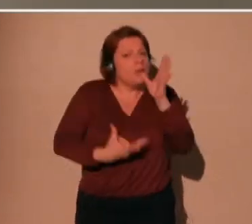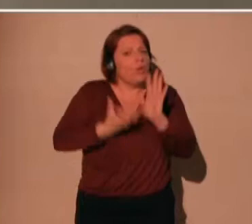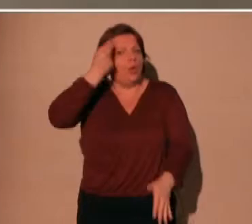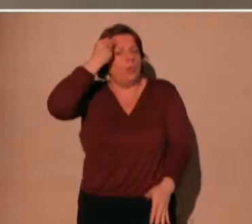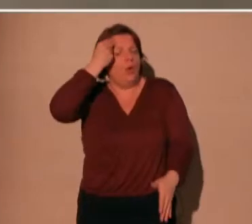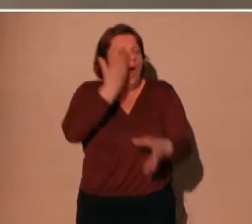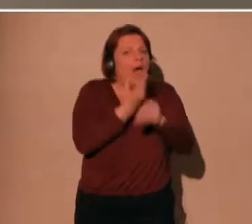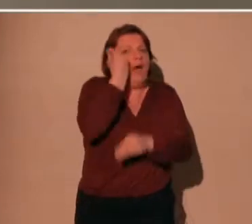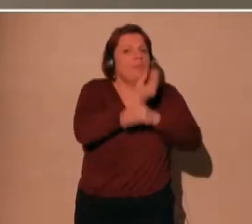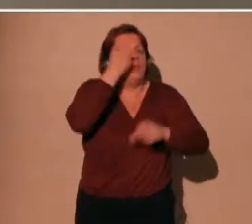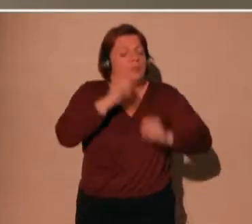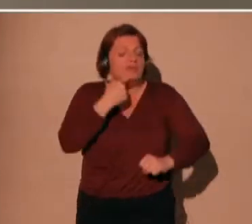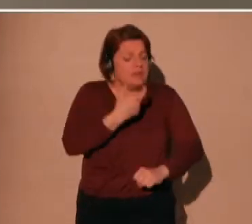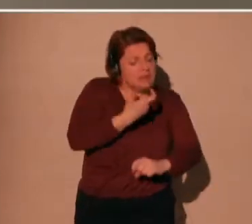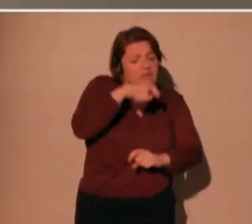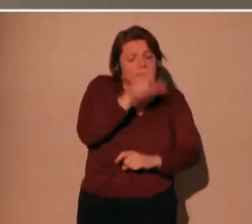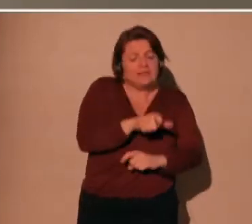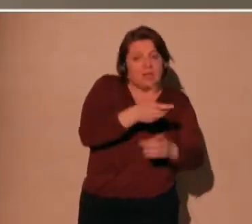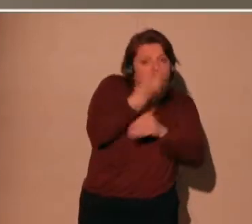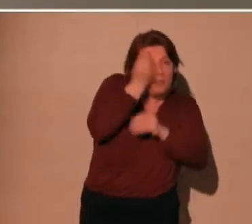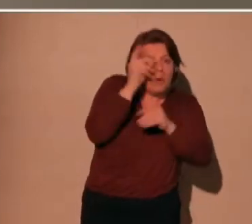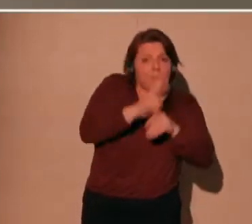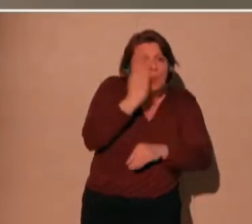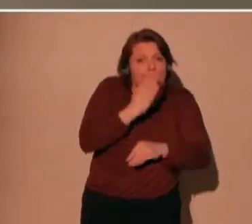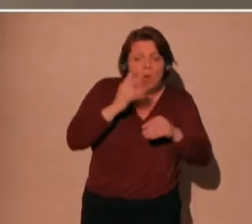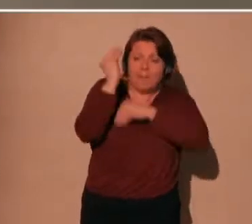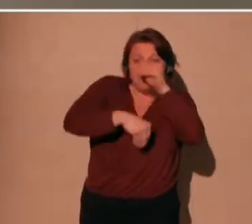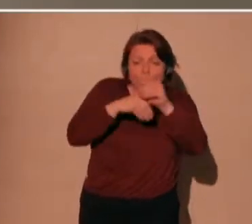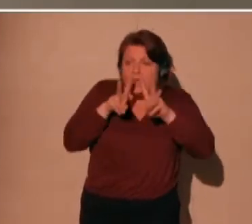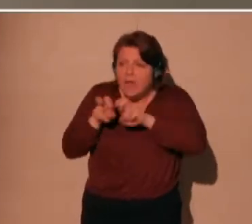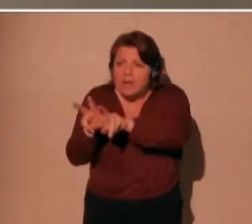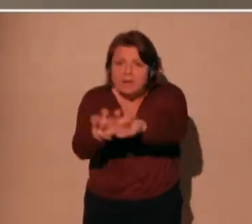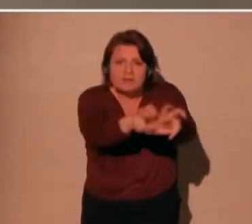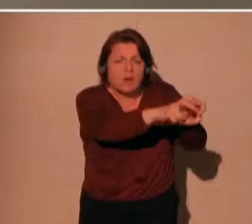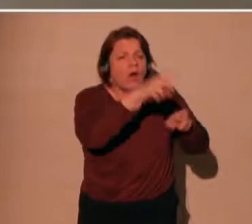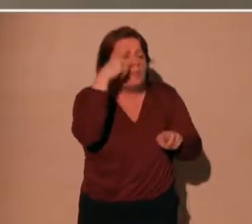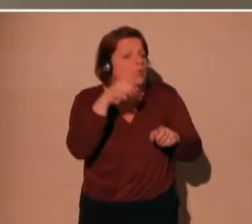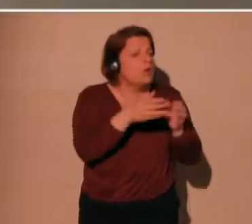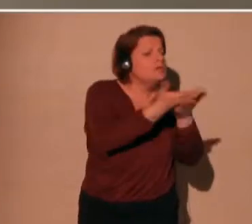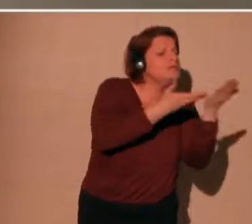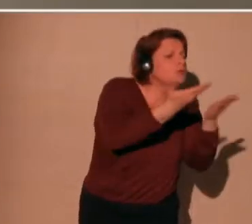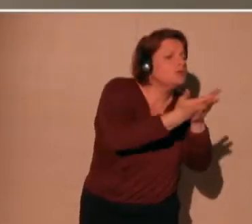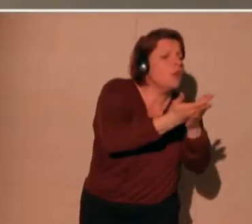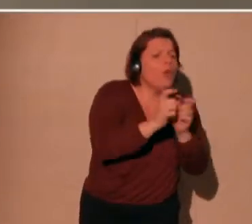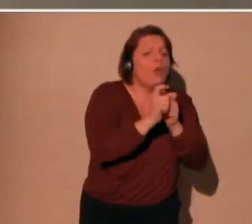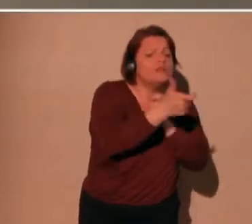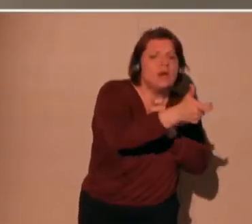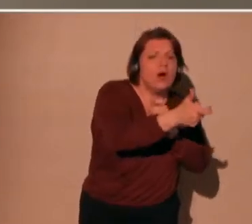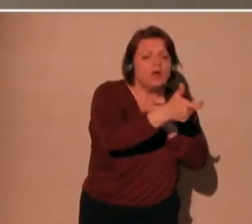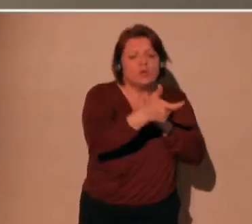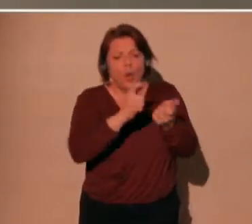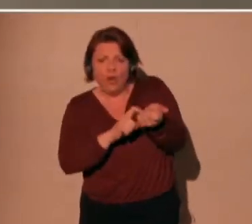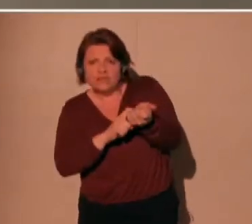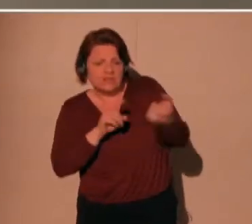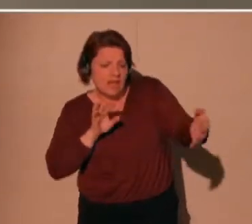pouvoir explorer le monde afin de déterminer, d'identifier les relations de cause à effet et pouvoir donc modéliser le